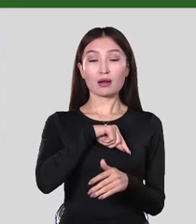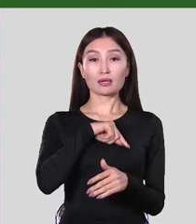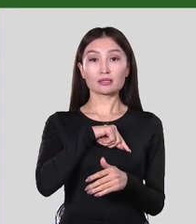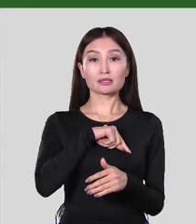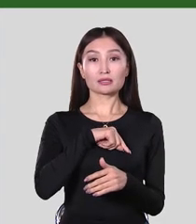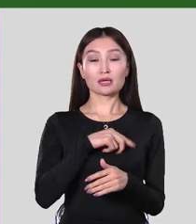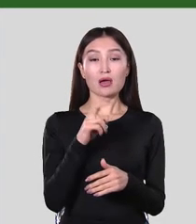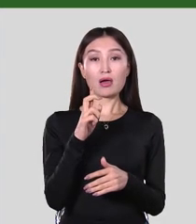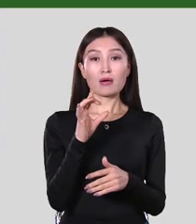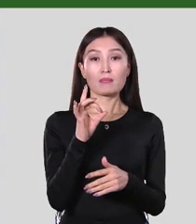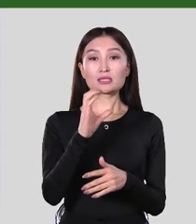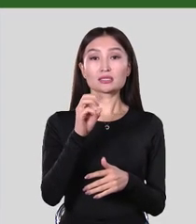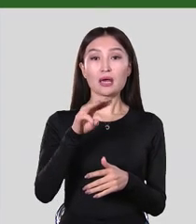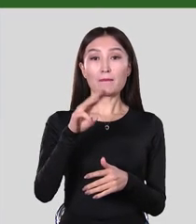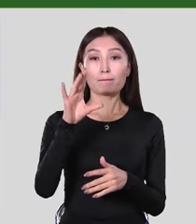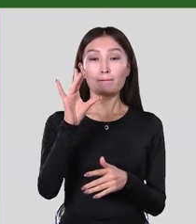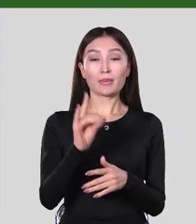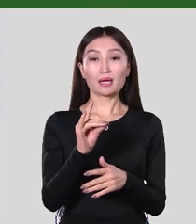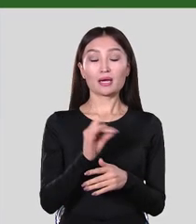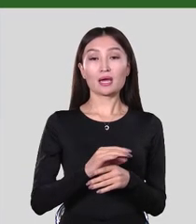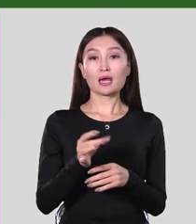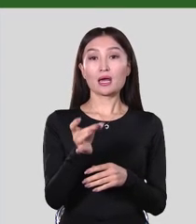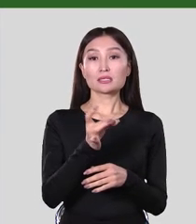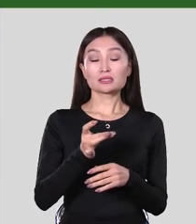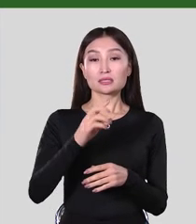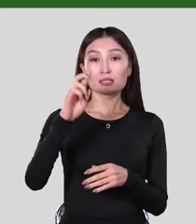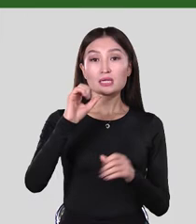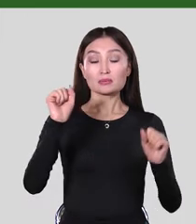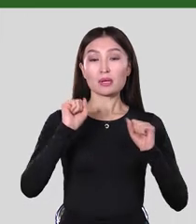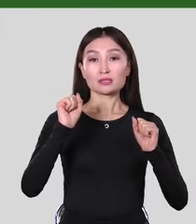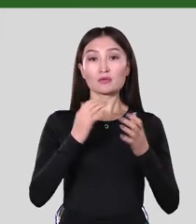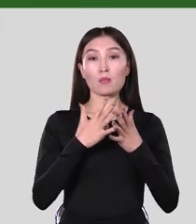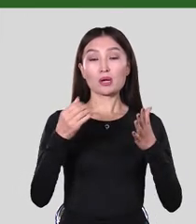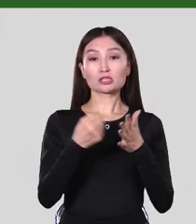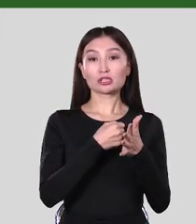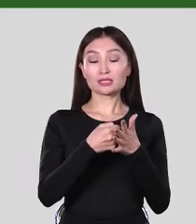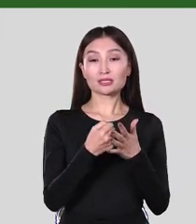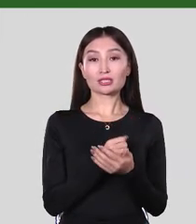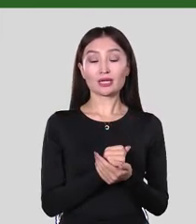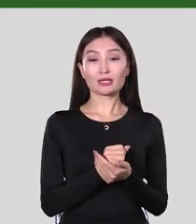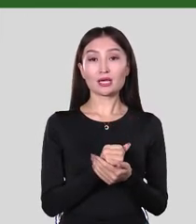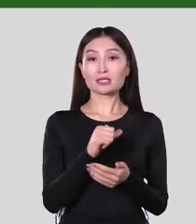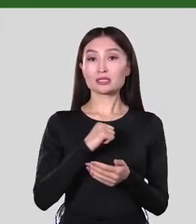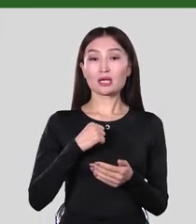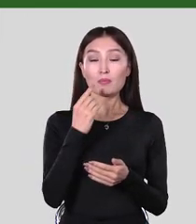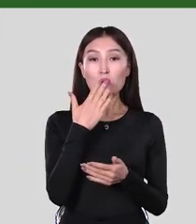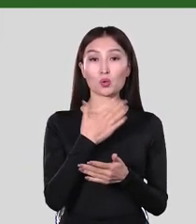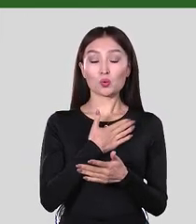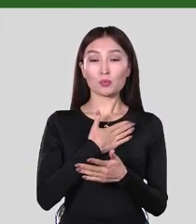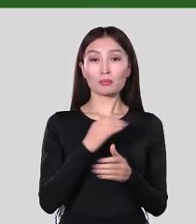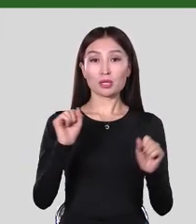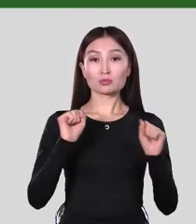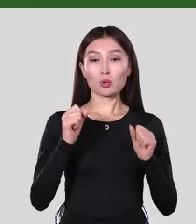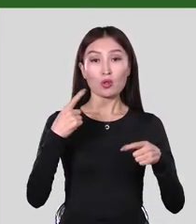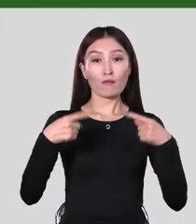ритм бразильской самбы. Страны региона имеют спортивные большие достижения. Самый любимый вид